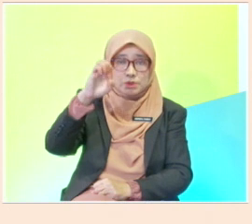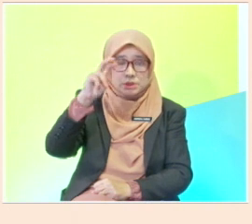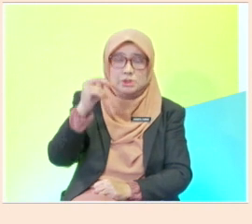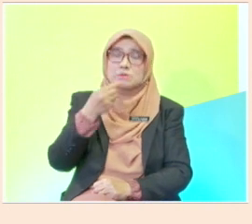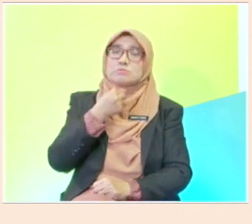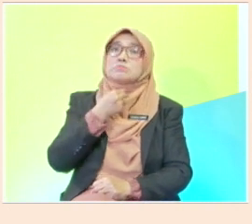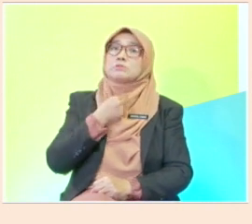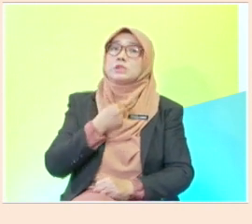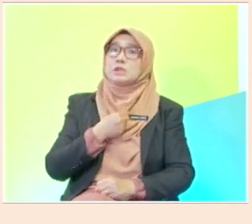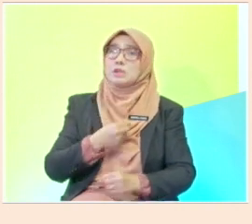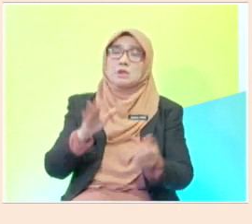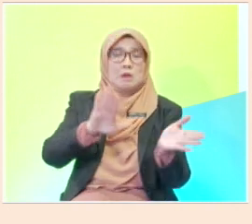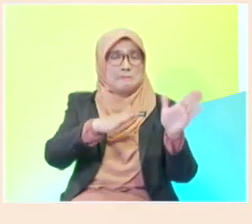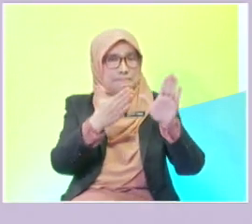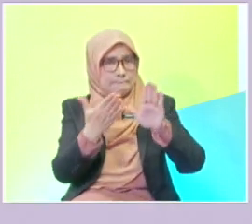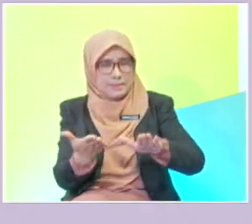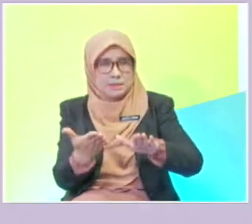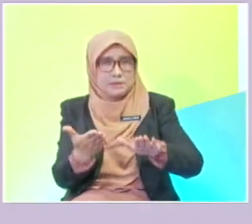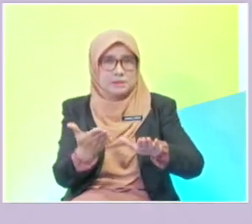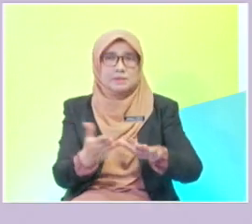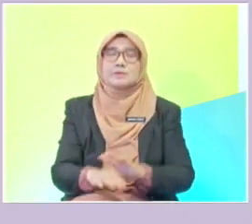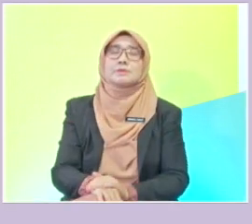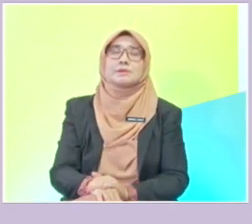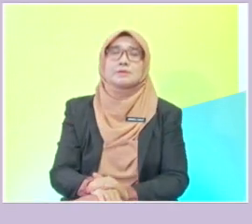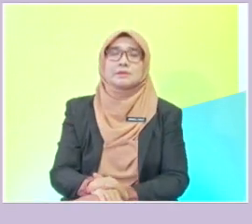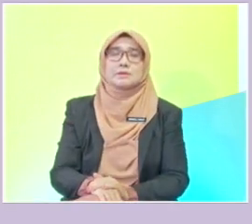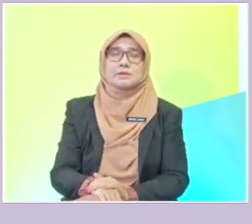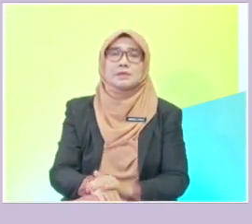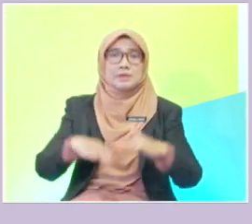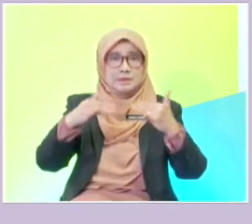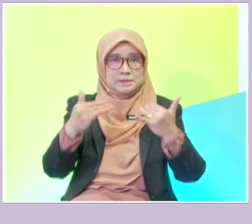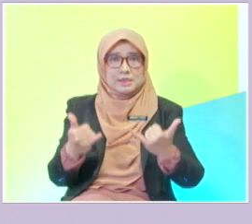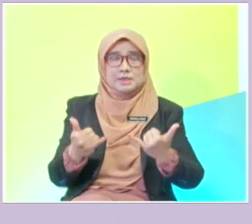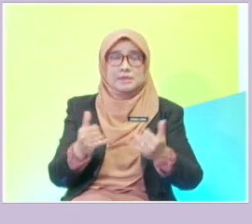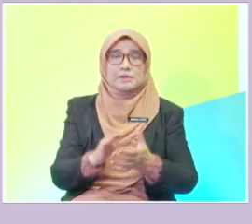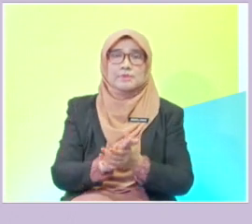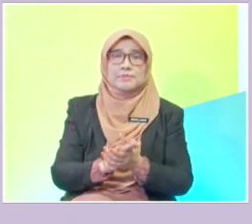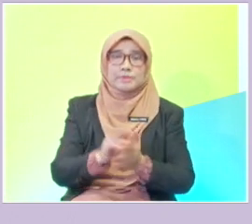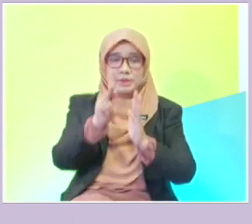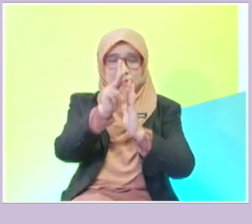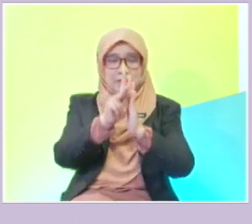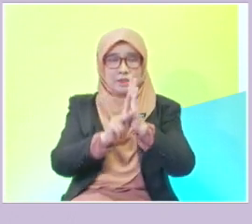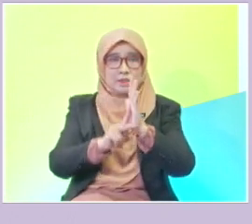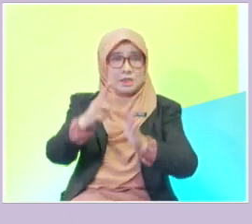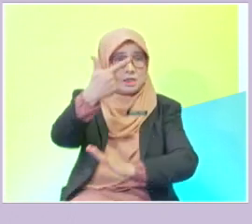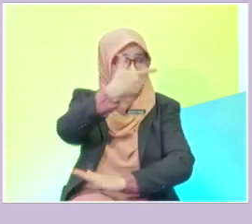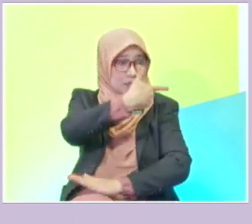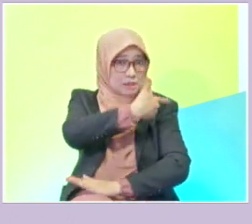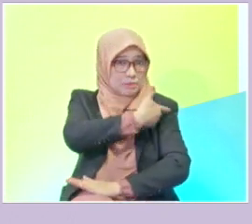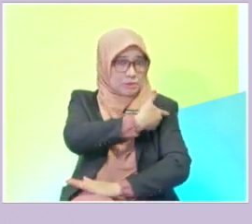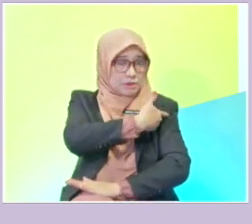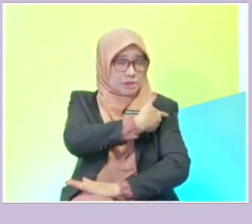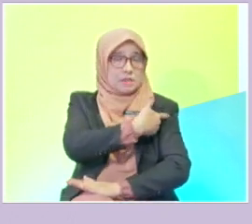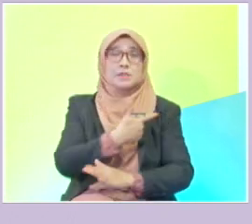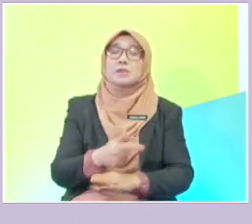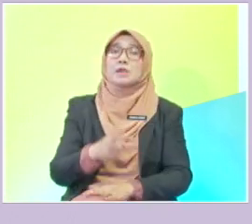memusnahkan. Okey, baik, seterusnya kita lihat keimunan. Kita ada sebut tadi sistem keimunan